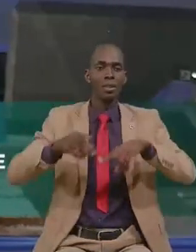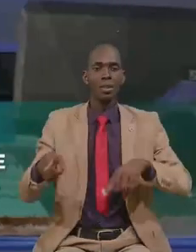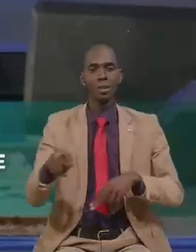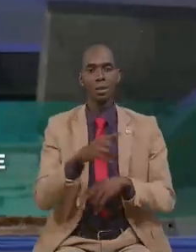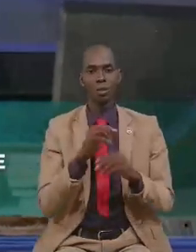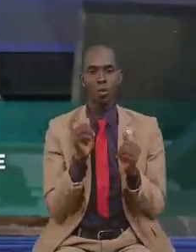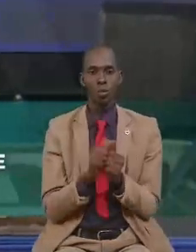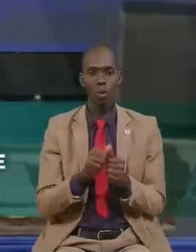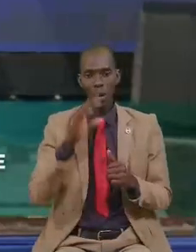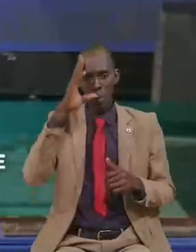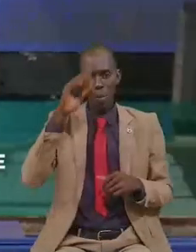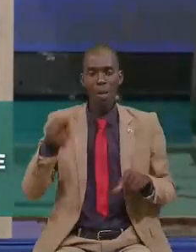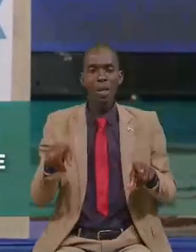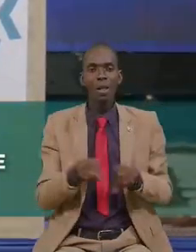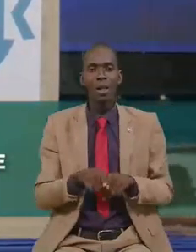troupeau.